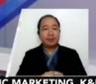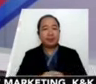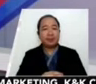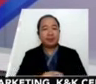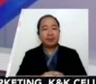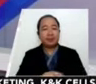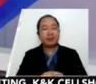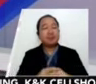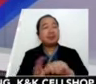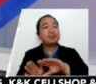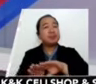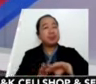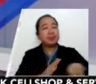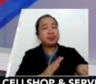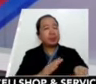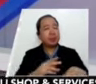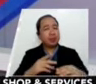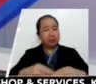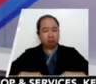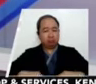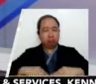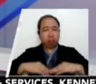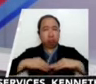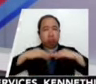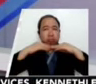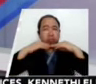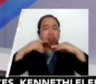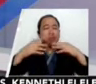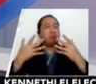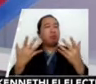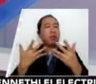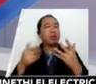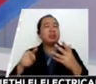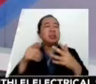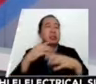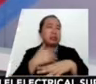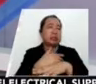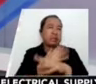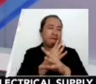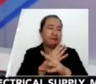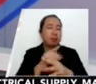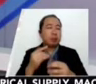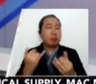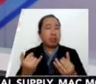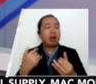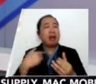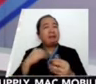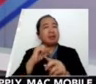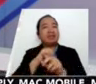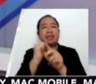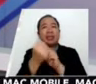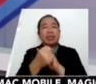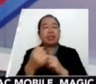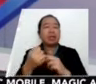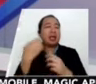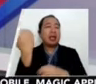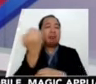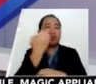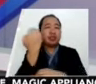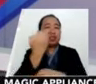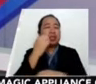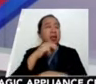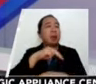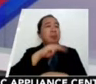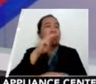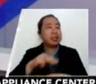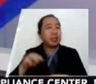Abot hanggang dibdib ang baha sa ilang lugar sa Davao City. Isinailalim naman sa state of calamity ang Maguindanao del Sur dahil sa epekto ng